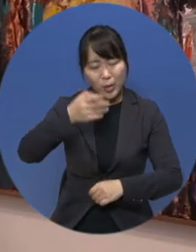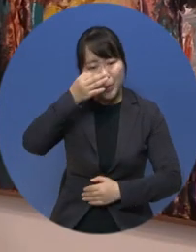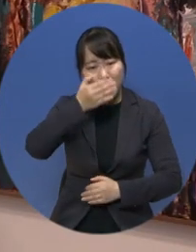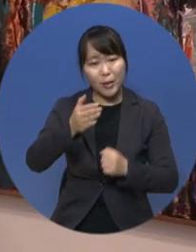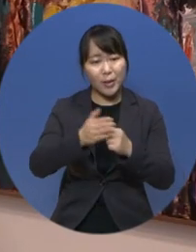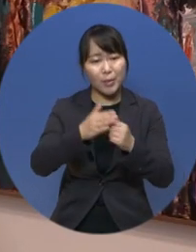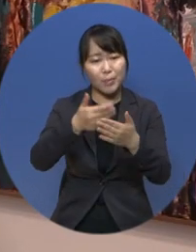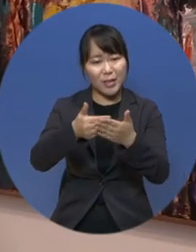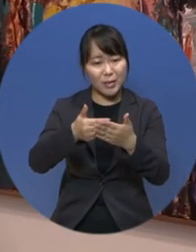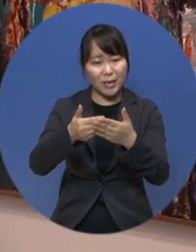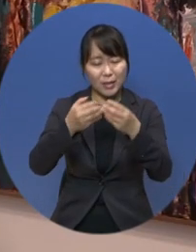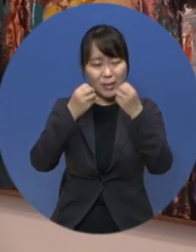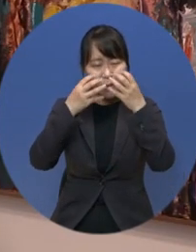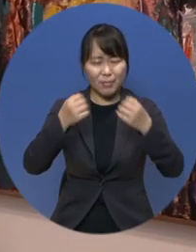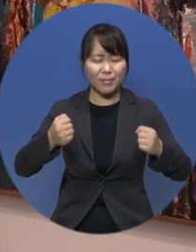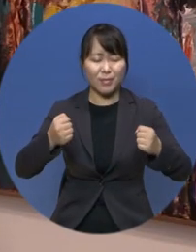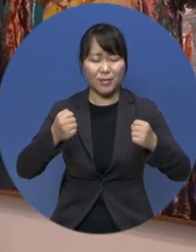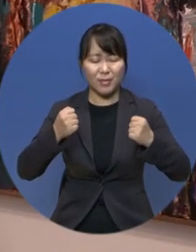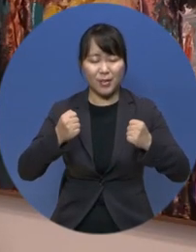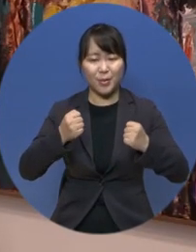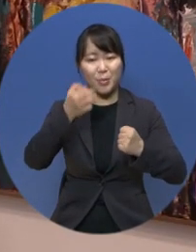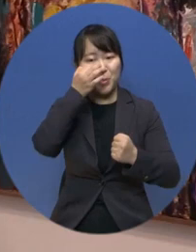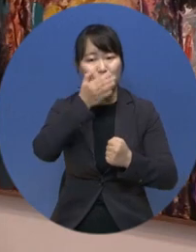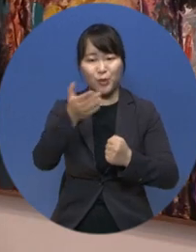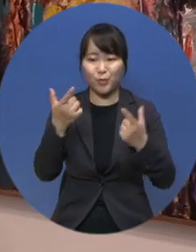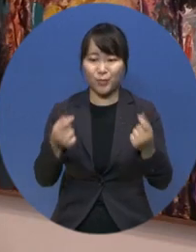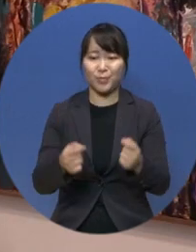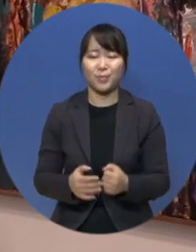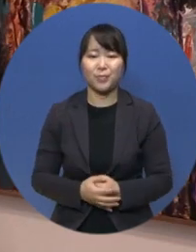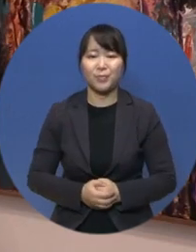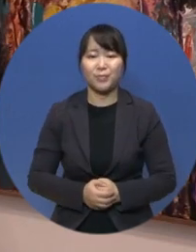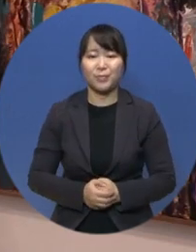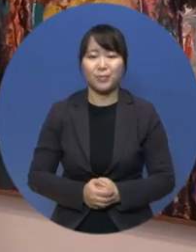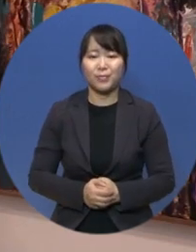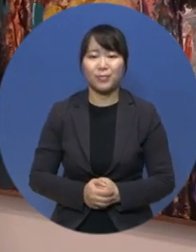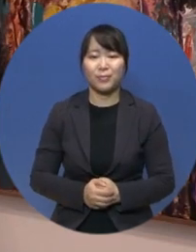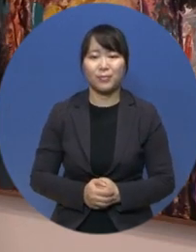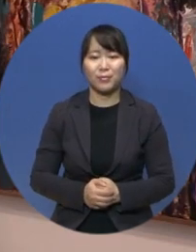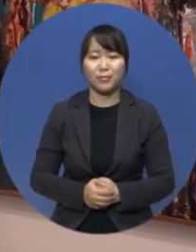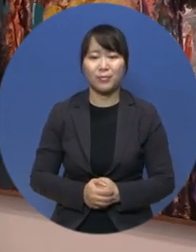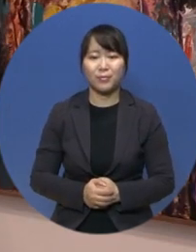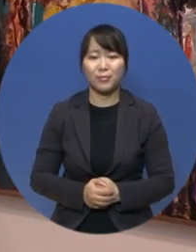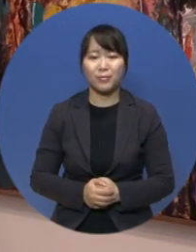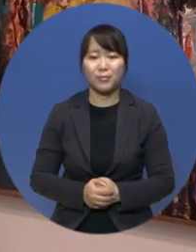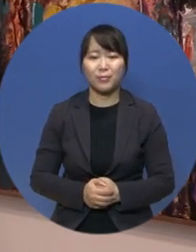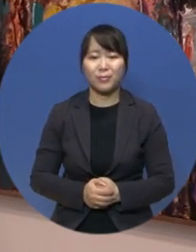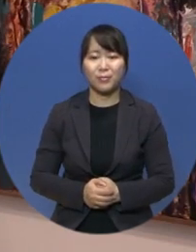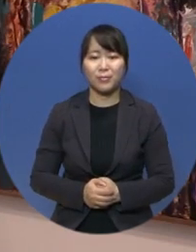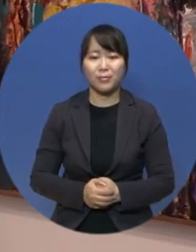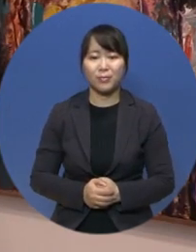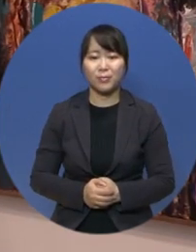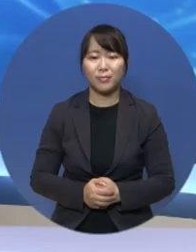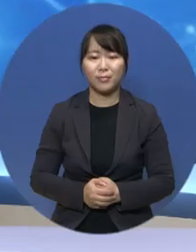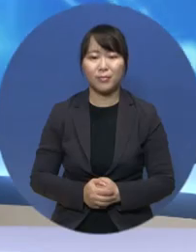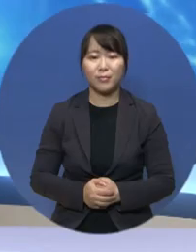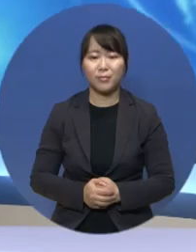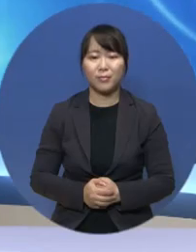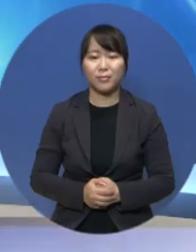미술 개 신선한 활력소가 되고 있습니다 복지 tv 뉴스 이소영 입니다